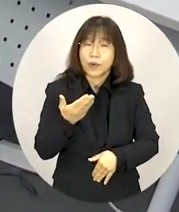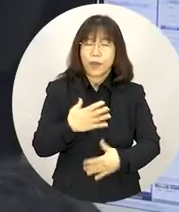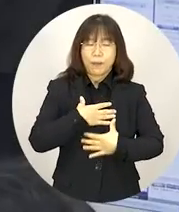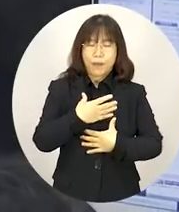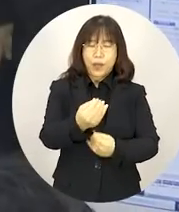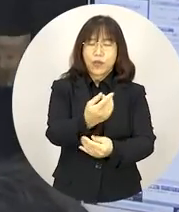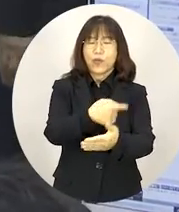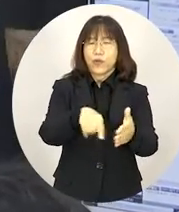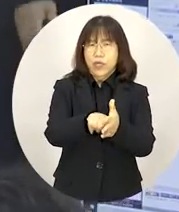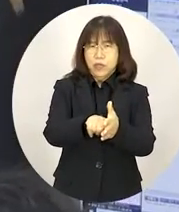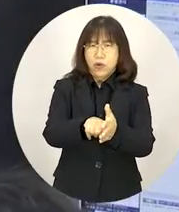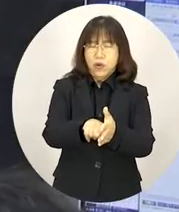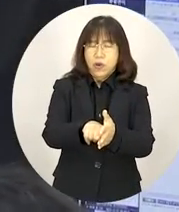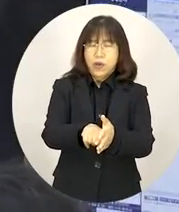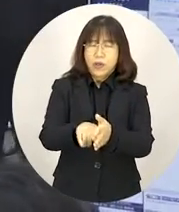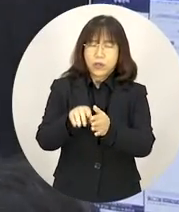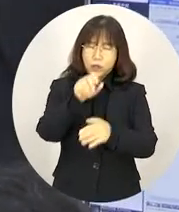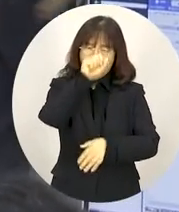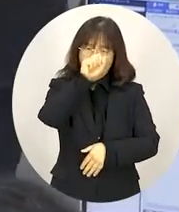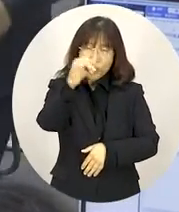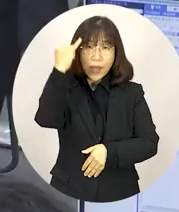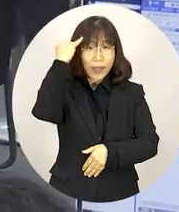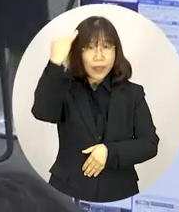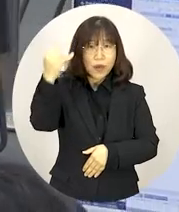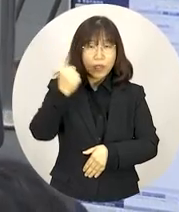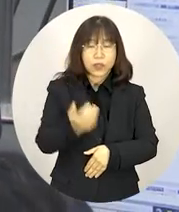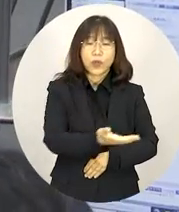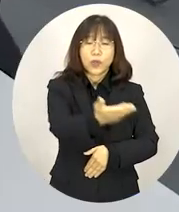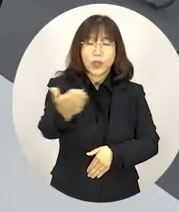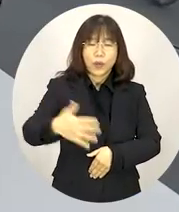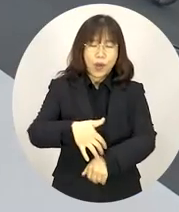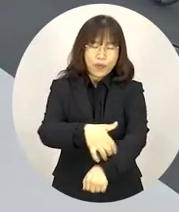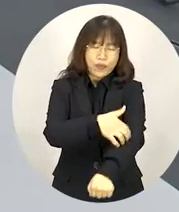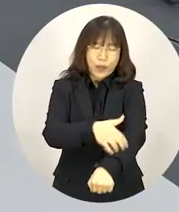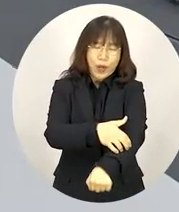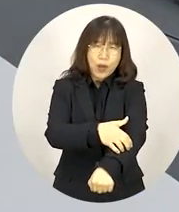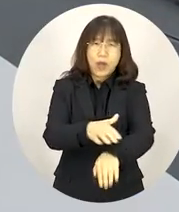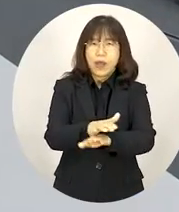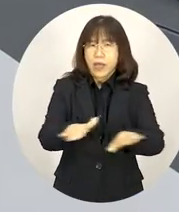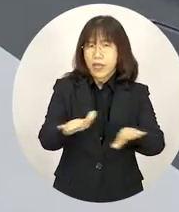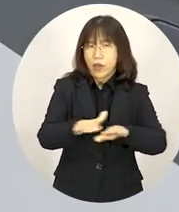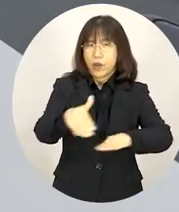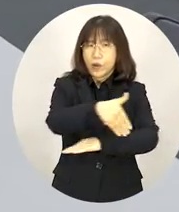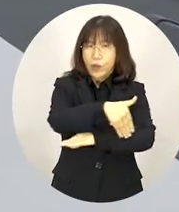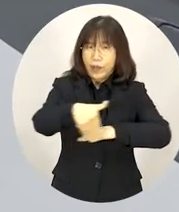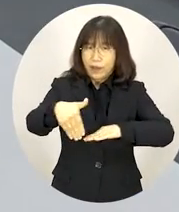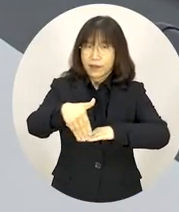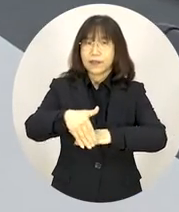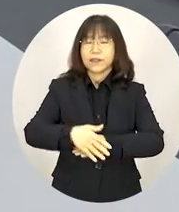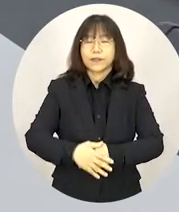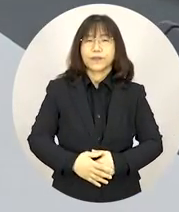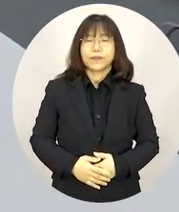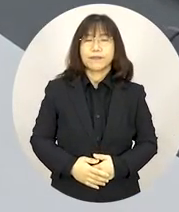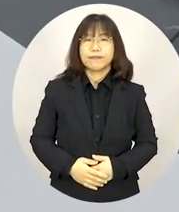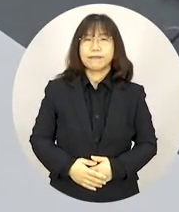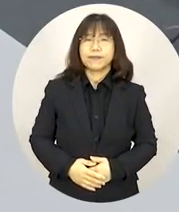최우선으로 두고 적극적인 자세와 창의적인 아이디어로 구민들의 불편을 해소해 나갈 예정입니다.